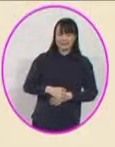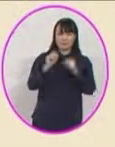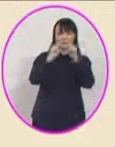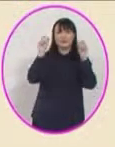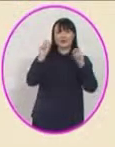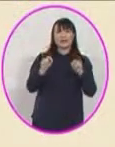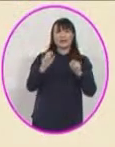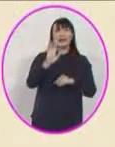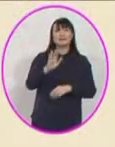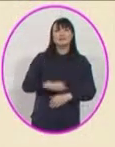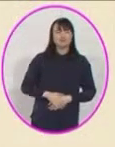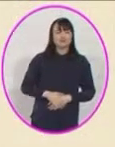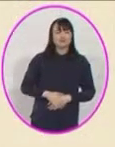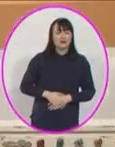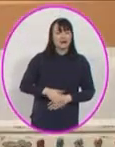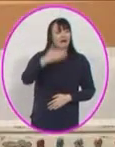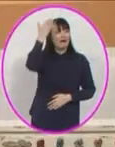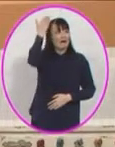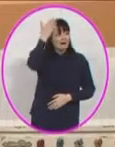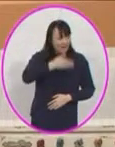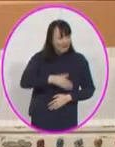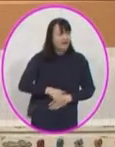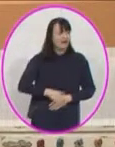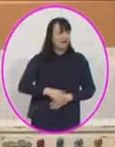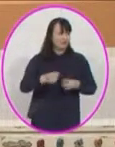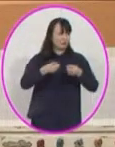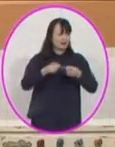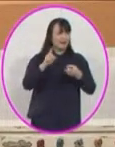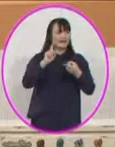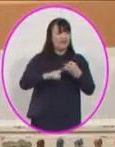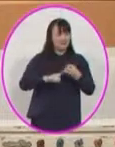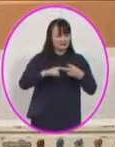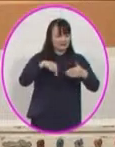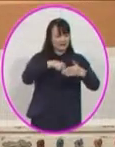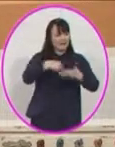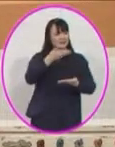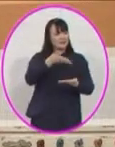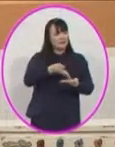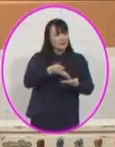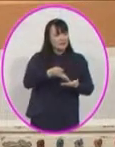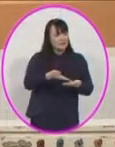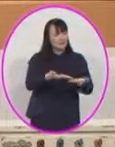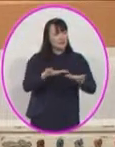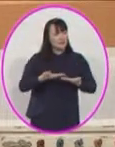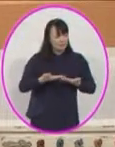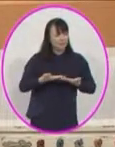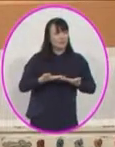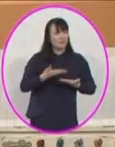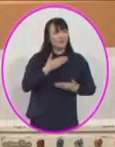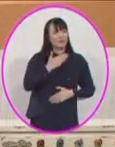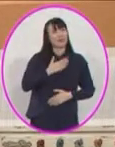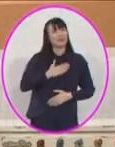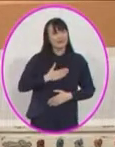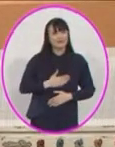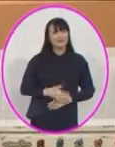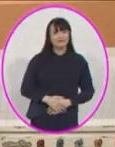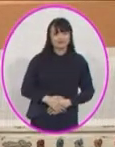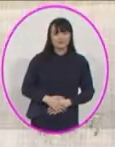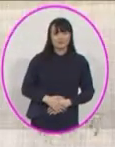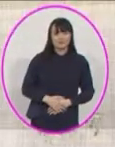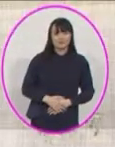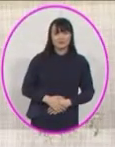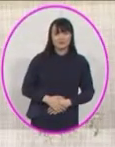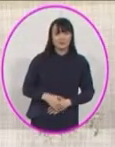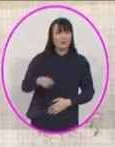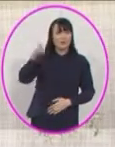ですまあこうやって具体的にで上げて頂くと本当多分もっともっとたくさんあるんですのでも確かに